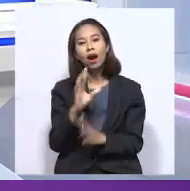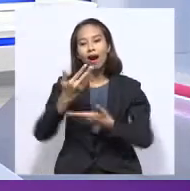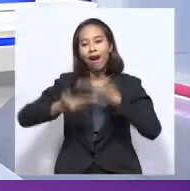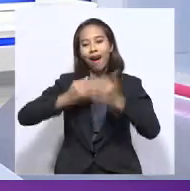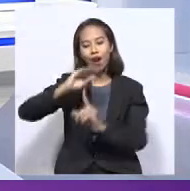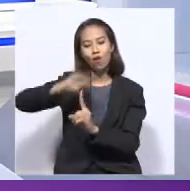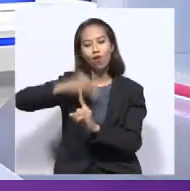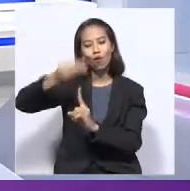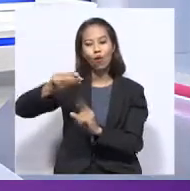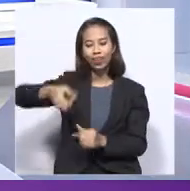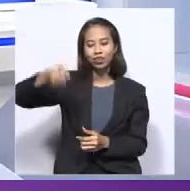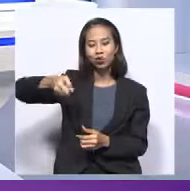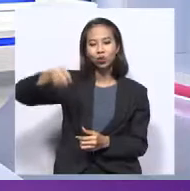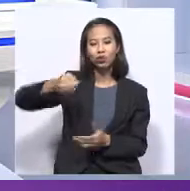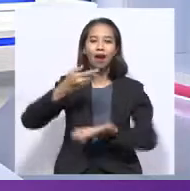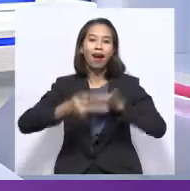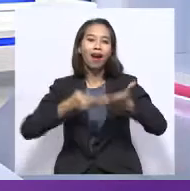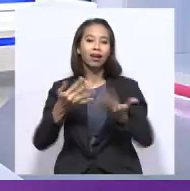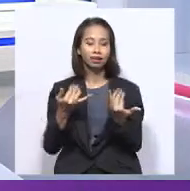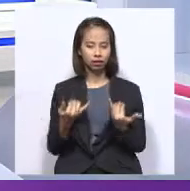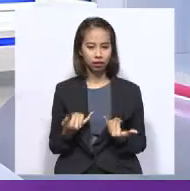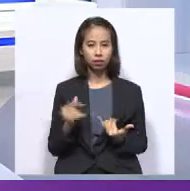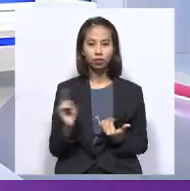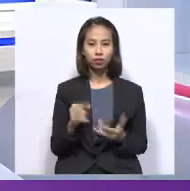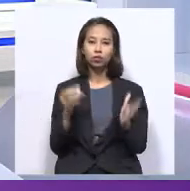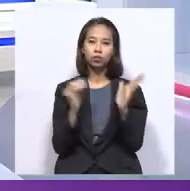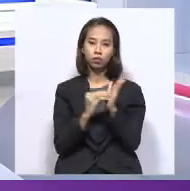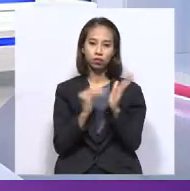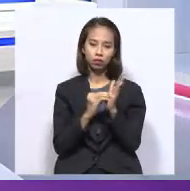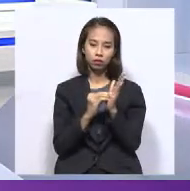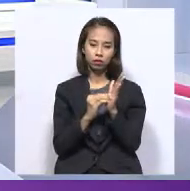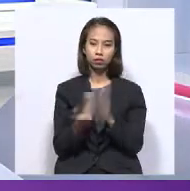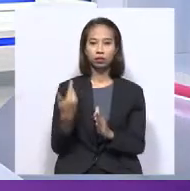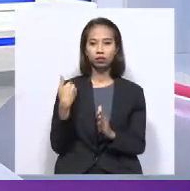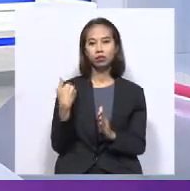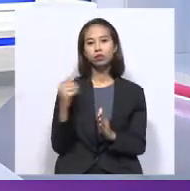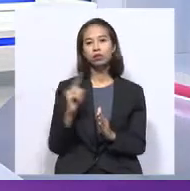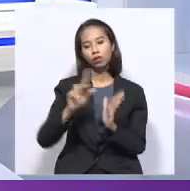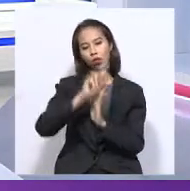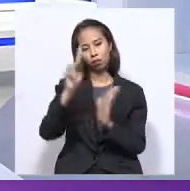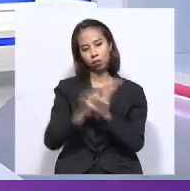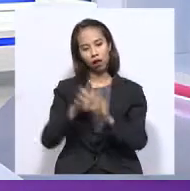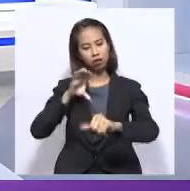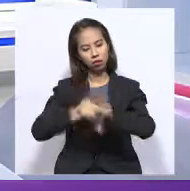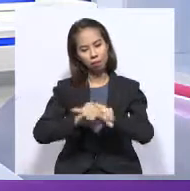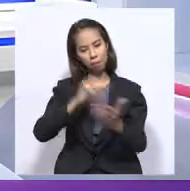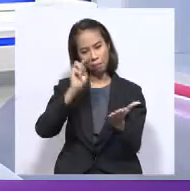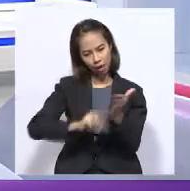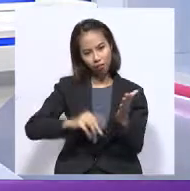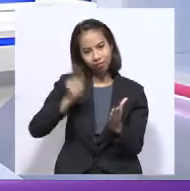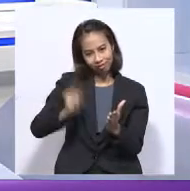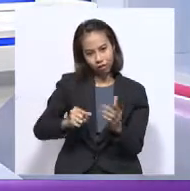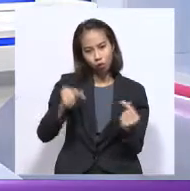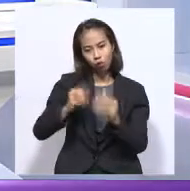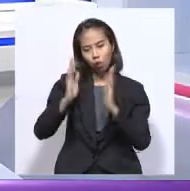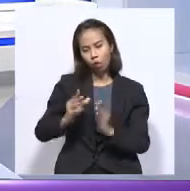ช่ไหม ใช่แล้วค่ะกล้วยทอดนะคะล่าสุดค่ะหลังจากที่กรุงเทพมหานครนะคะจะใช้กฎหมายจับปรับจริงกับคนเร่ข